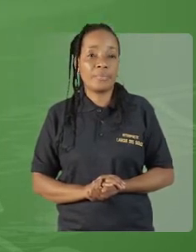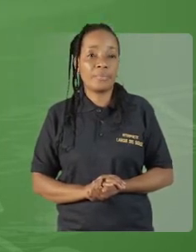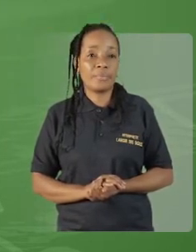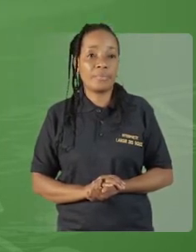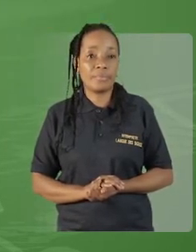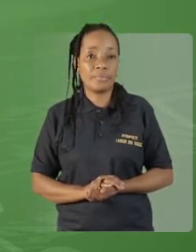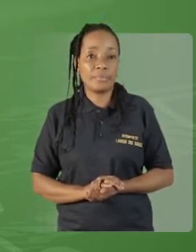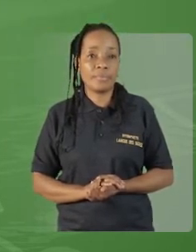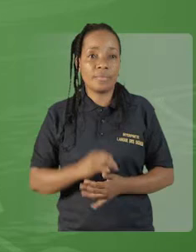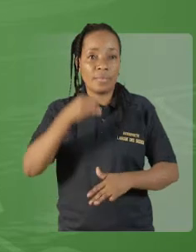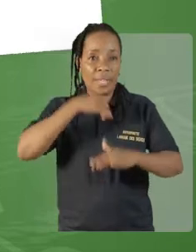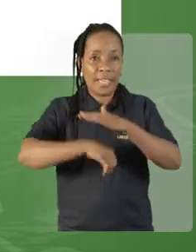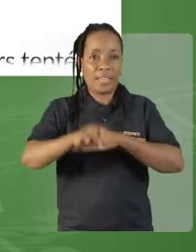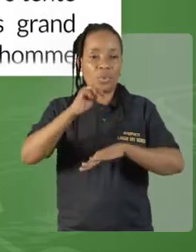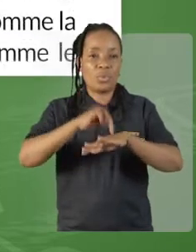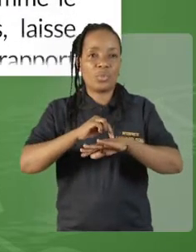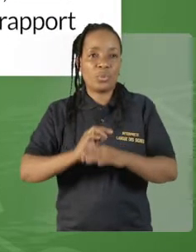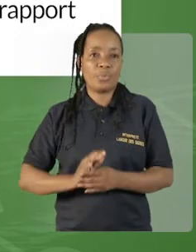En introduction, nous disons,